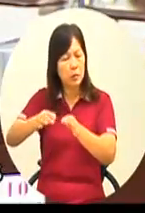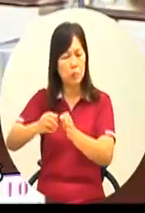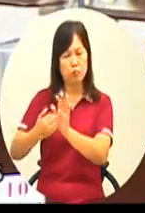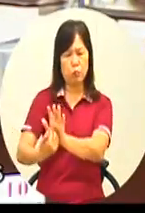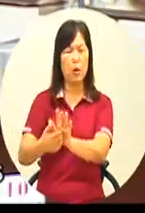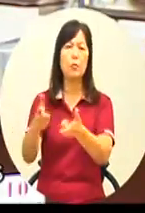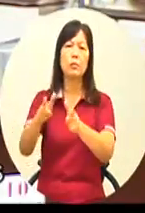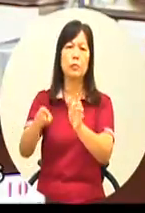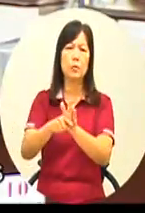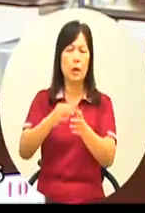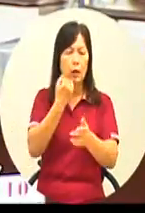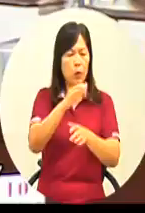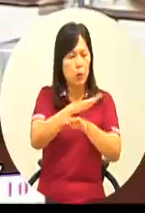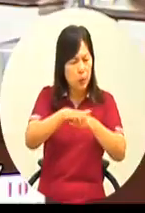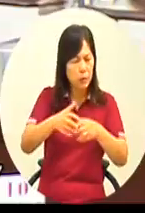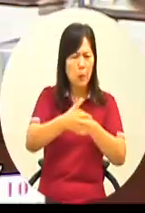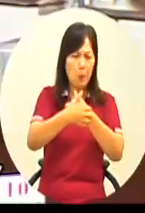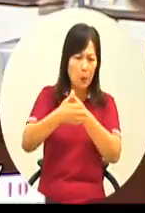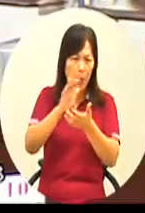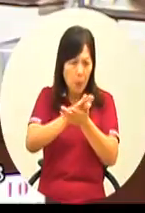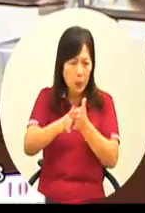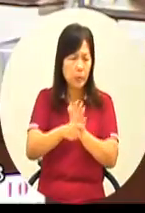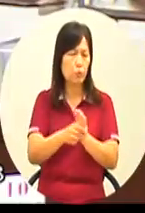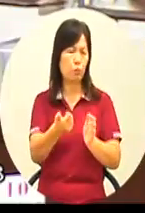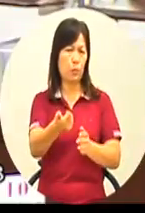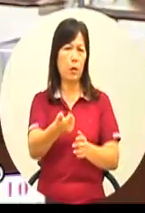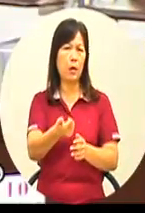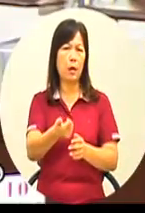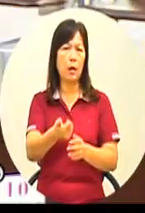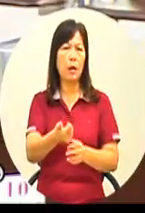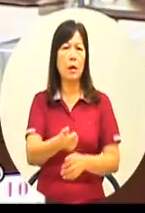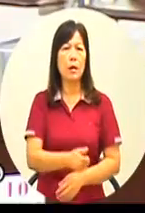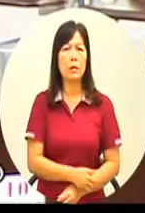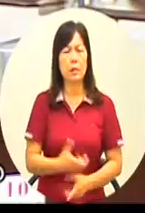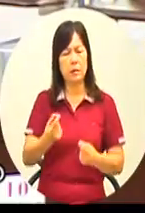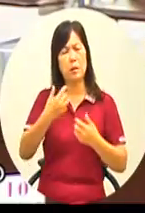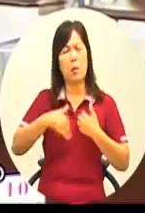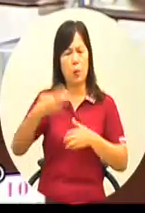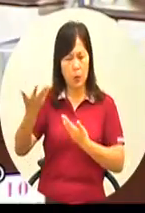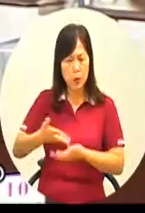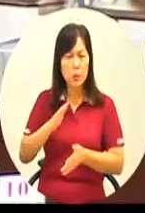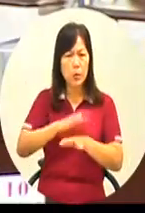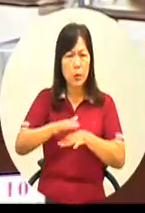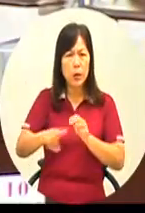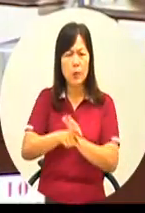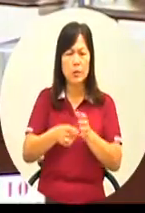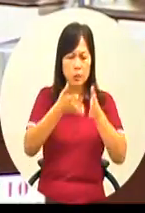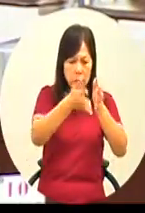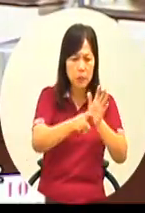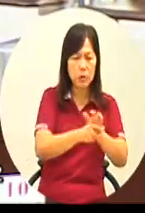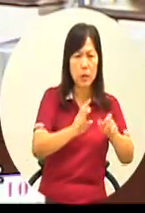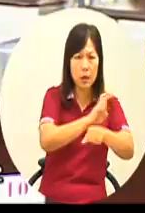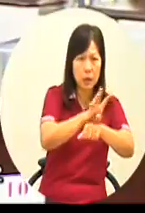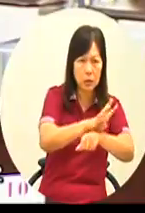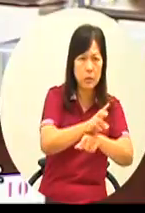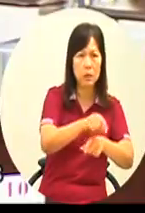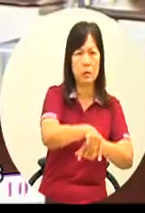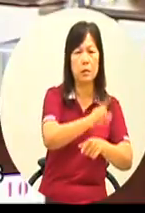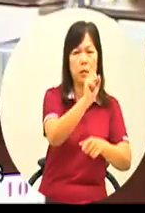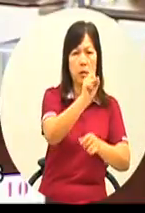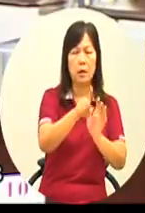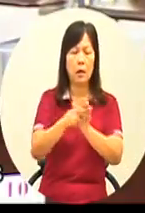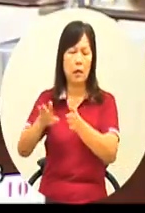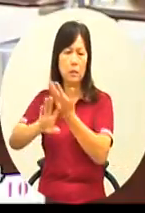面做好嘛，安全卫生用好，自然用好嘛，我们也是一样欢迎呐、啊。也不是讲做烧伤了，因为做人那是会使。